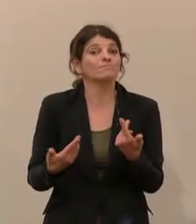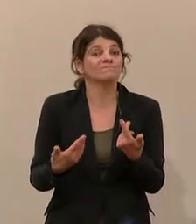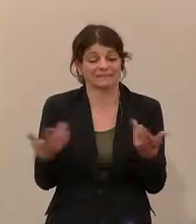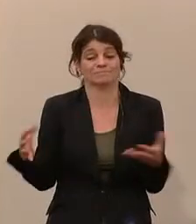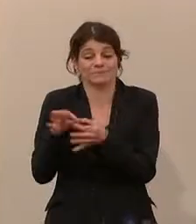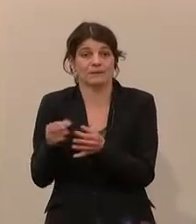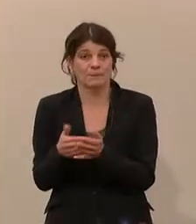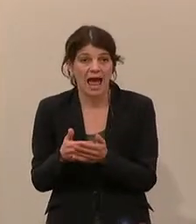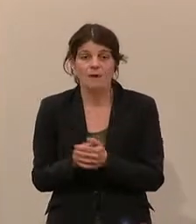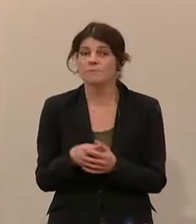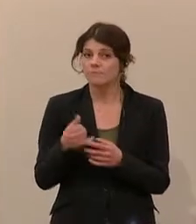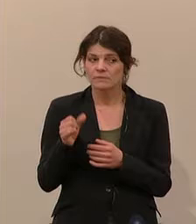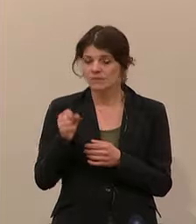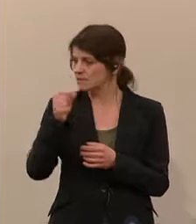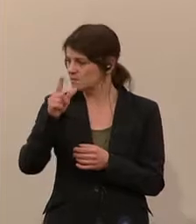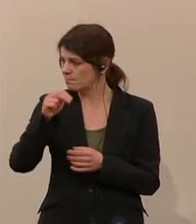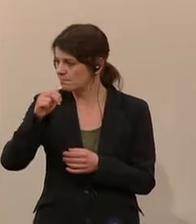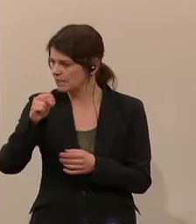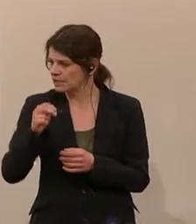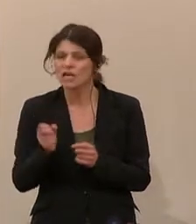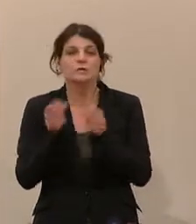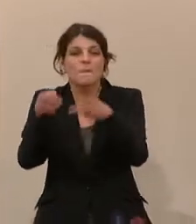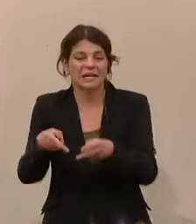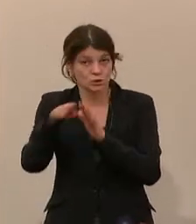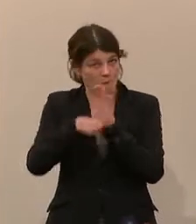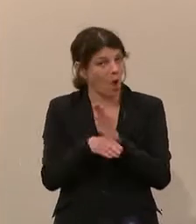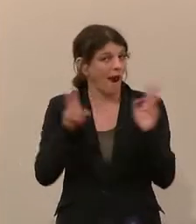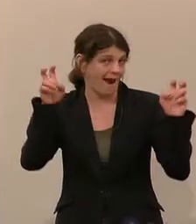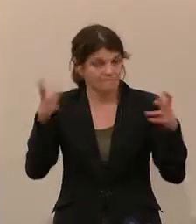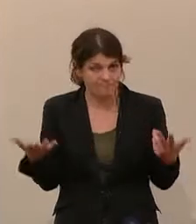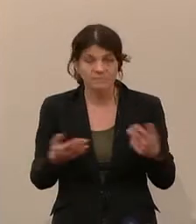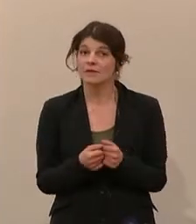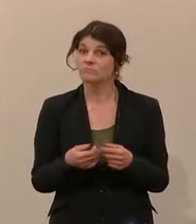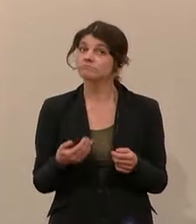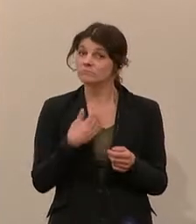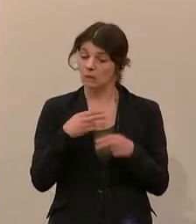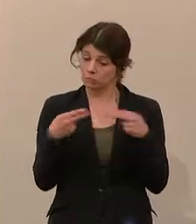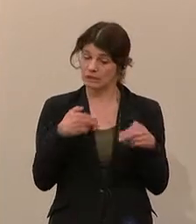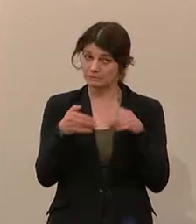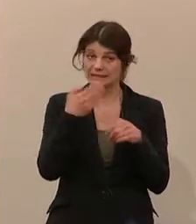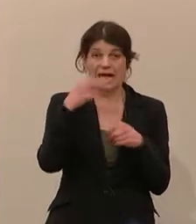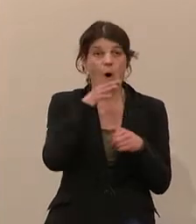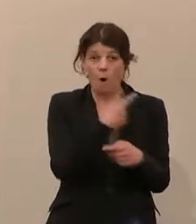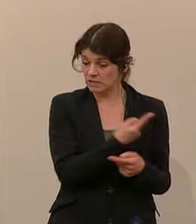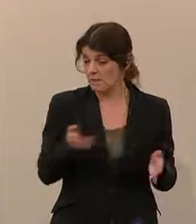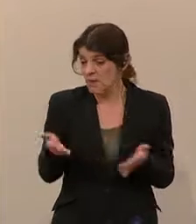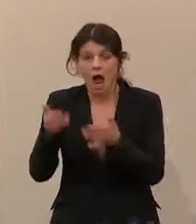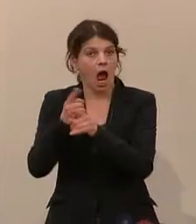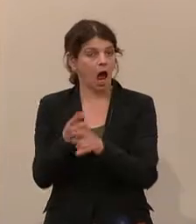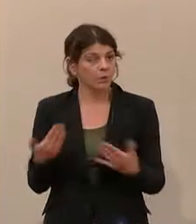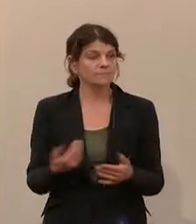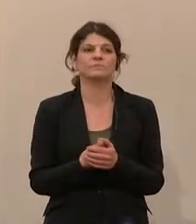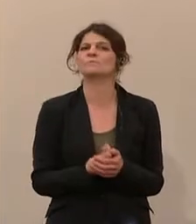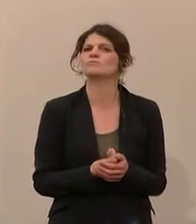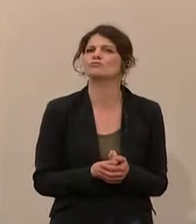ich erwähnen, das Bridge-Programm, das auch sozusagen forciert wird von unserem Bundesminister Norbert Hofer. Da geht es